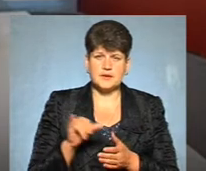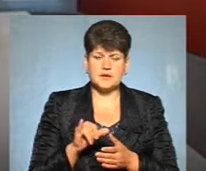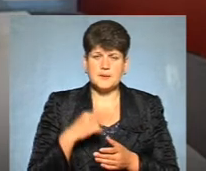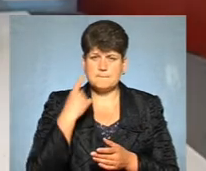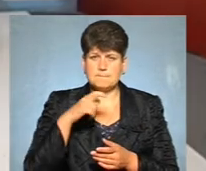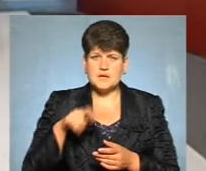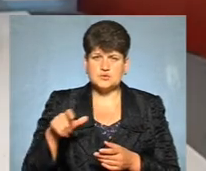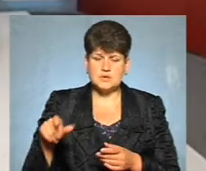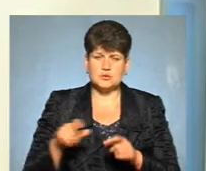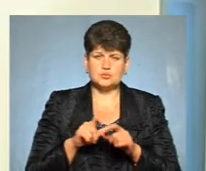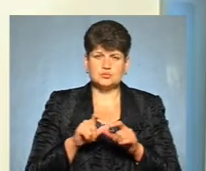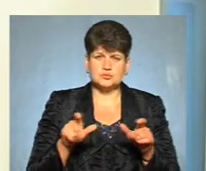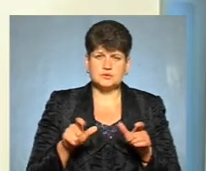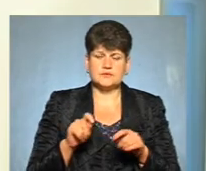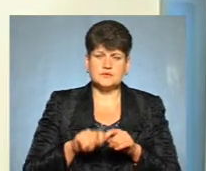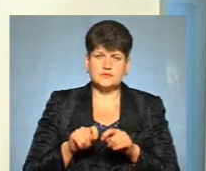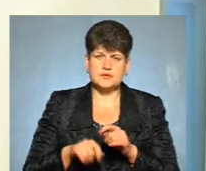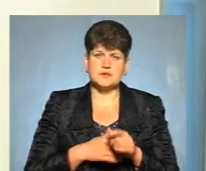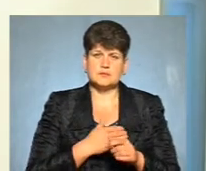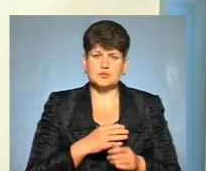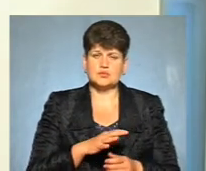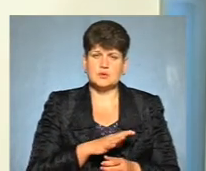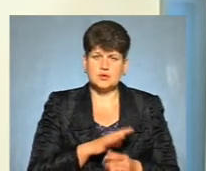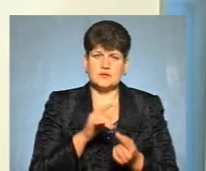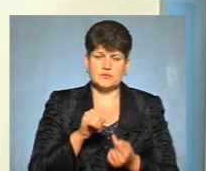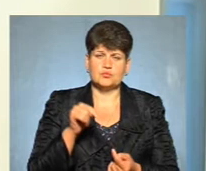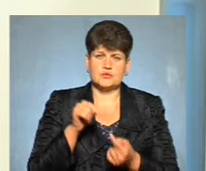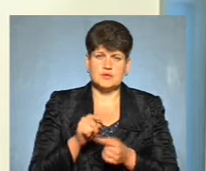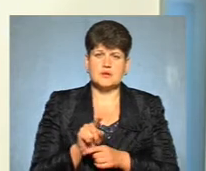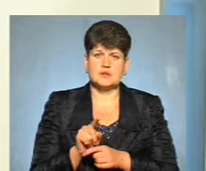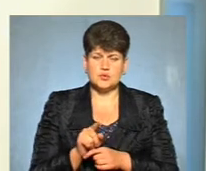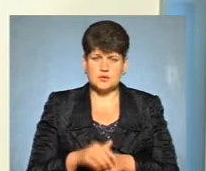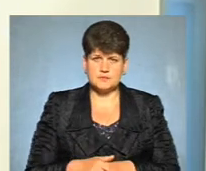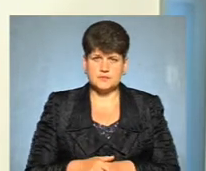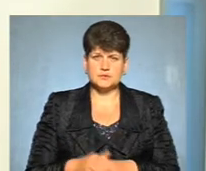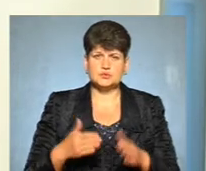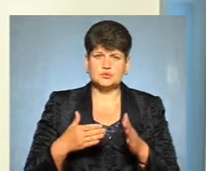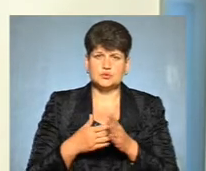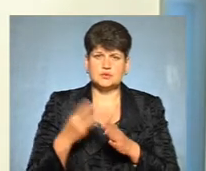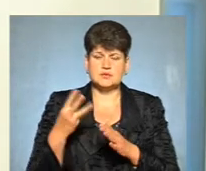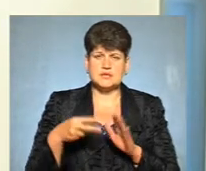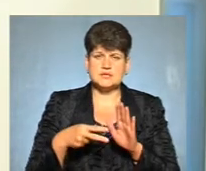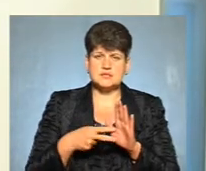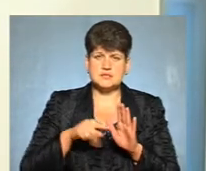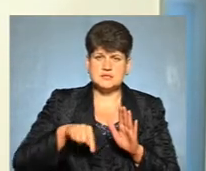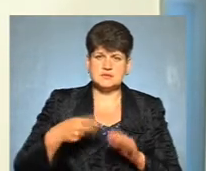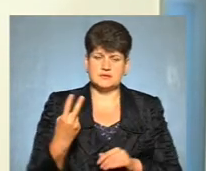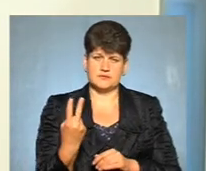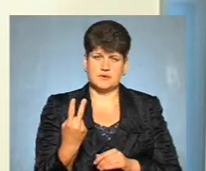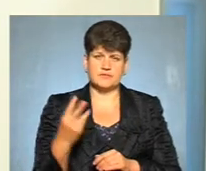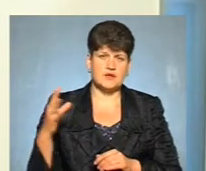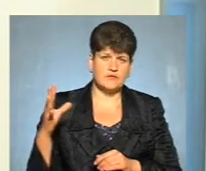персоналу пунктів тестування, температура була, відповідала нормі, тобто до 37,2. Таким чином всі